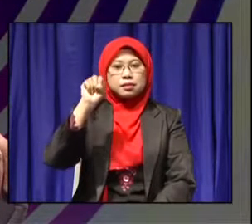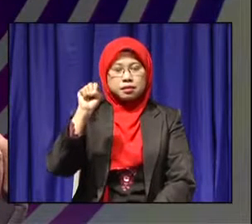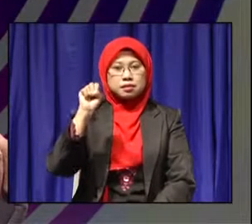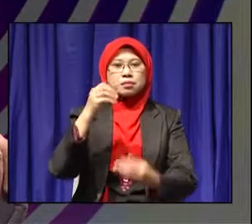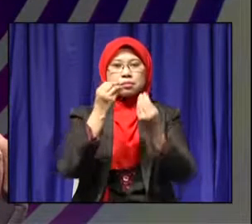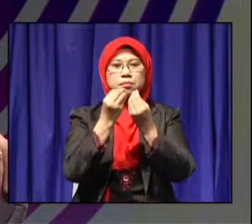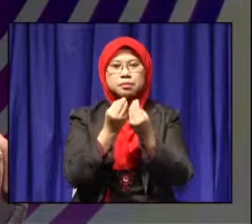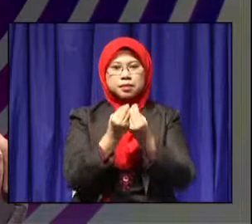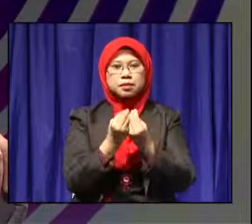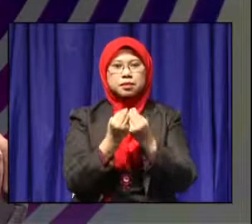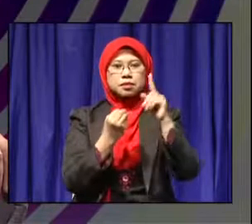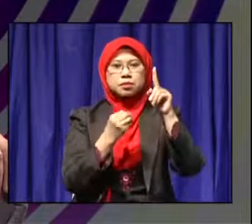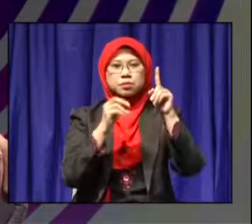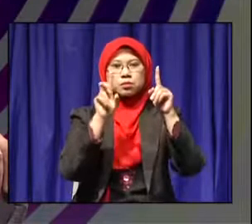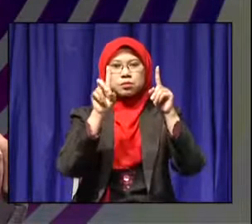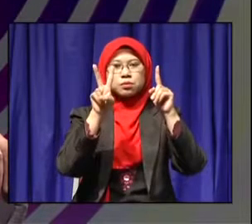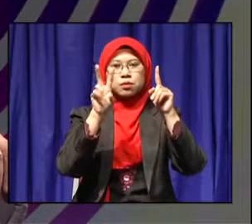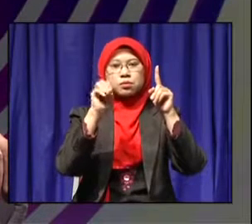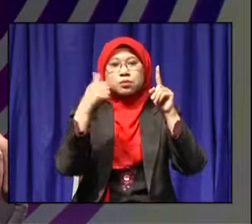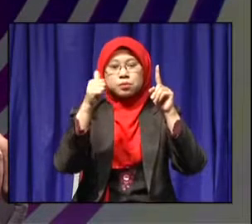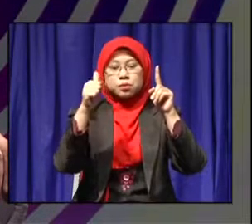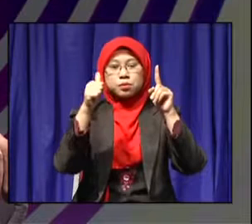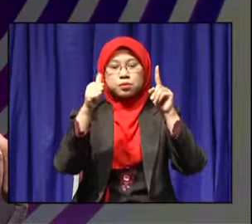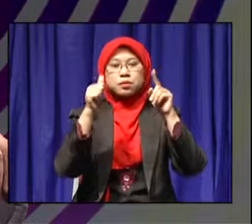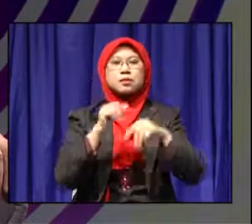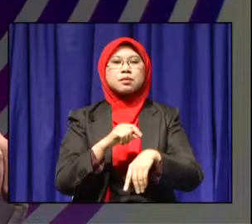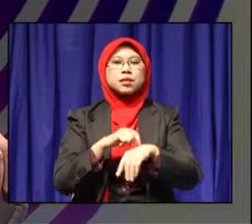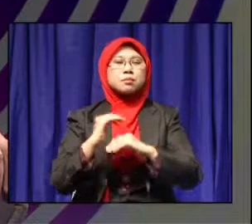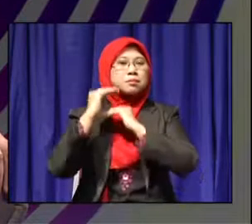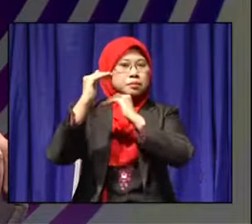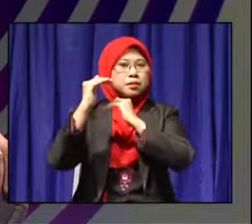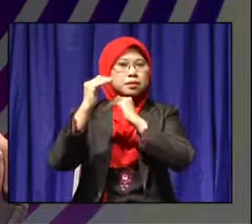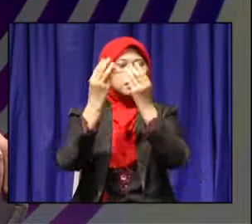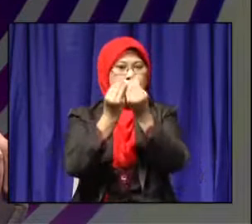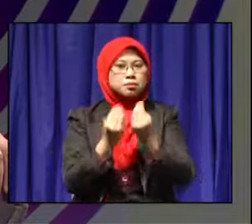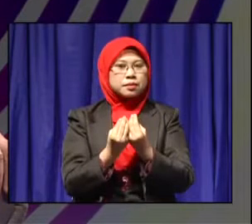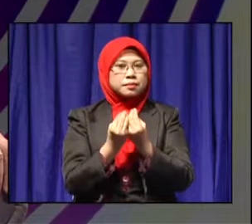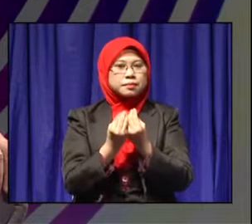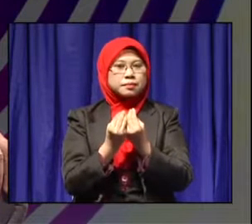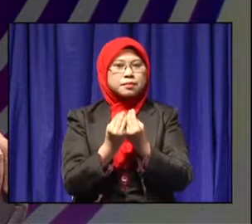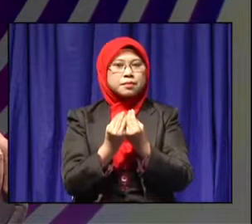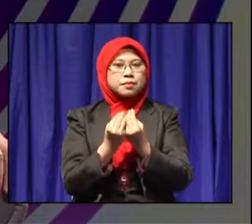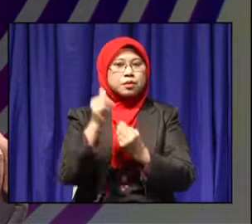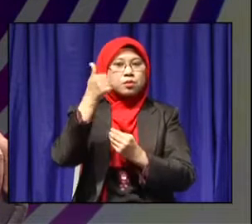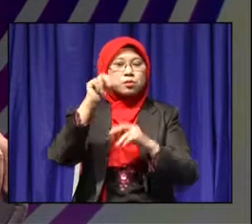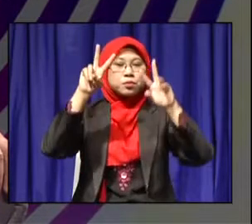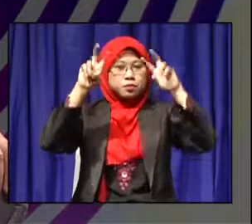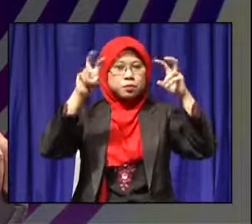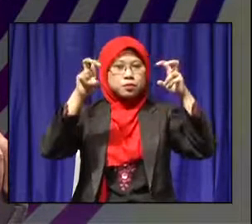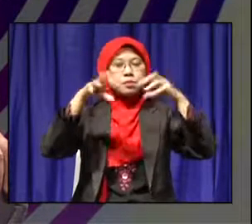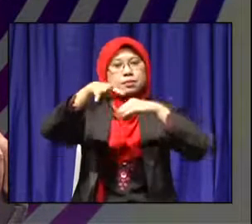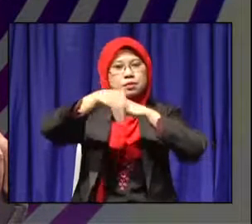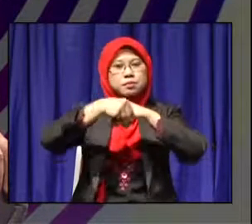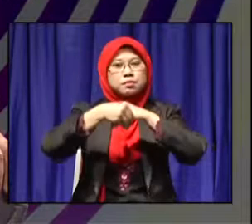yaitu pelaksanaan Dasa menghangatkan jumlah maksimum 10 mata pelajaran dan